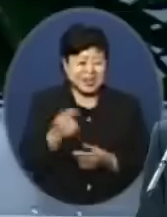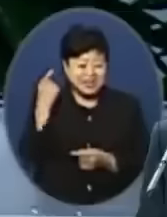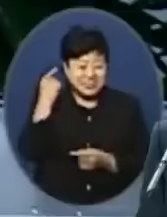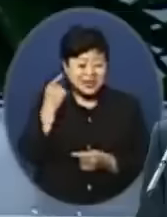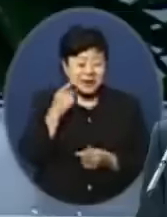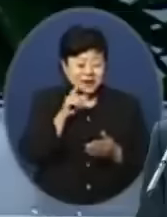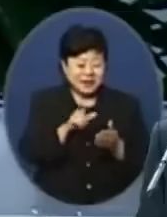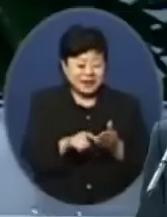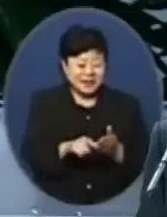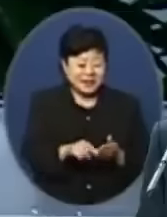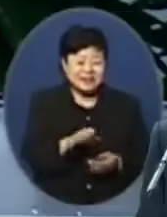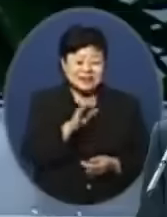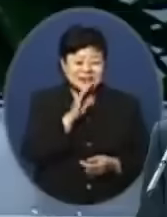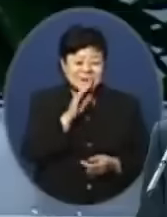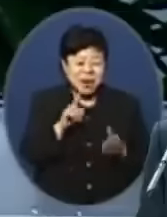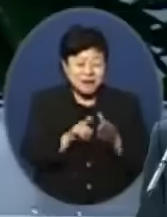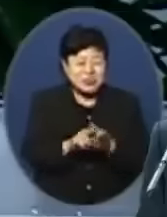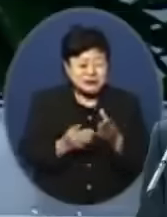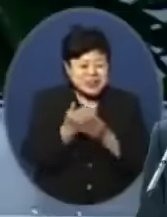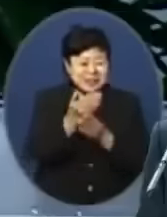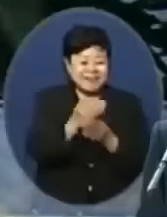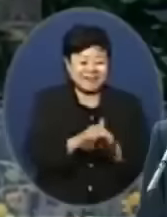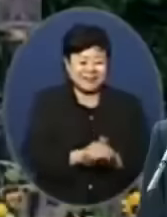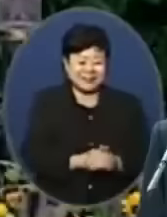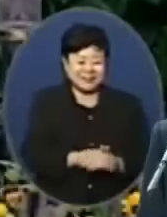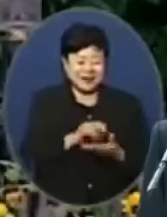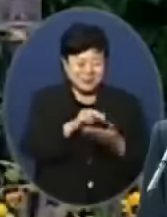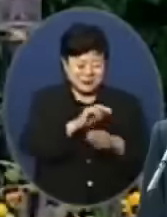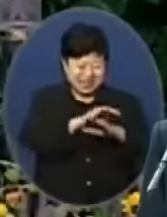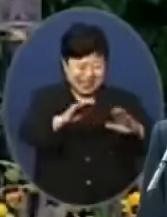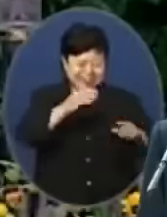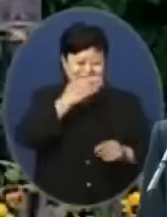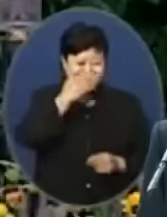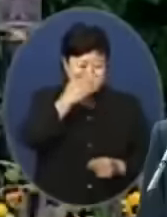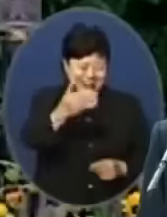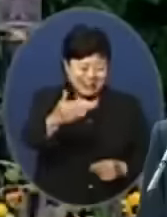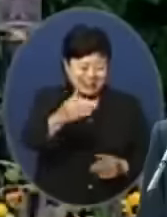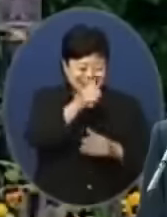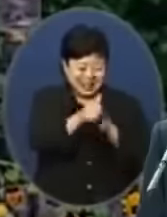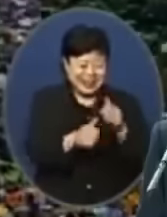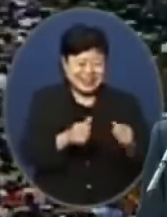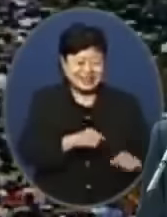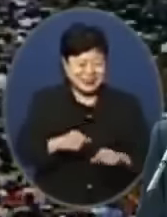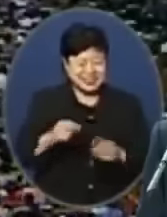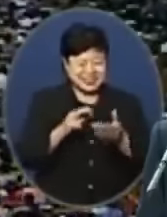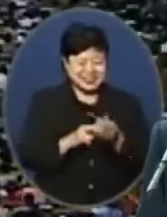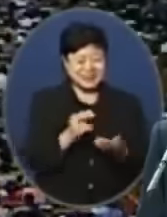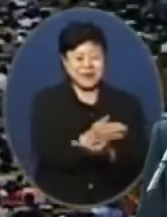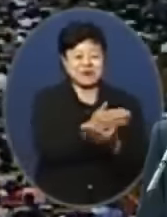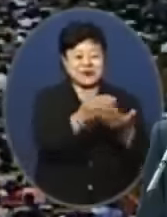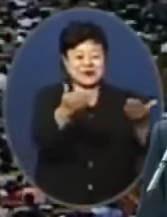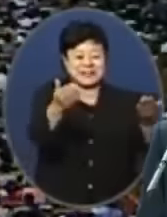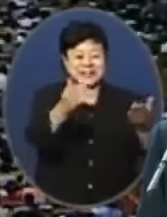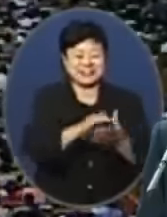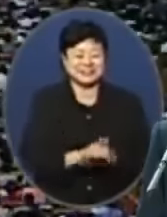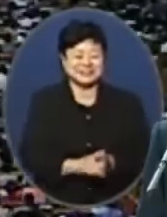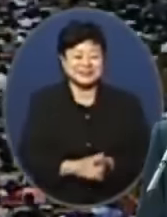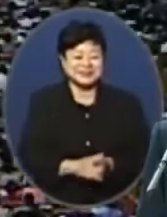들려오면 굉장한 믿음이 생겨서 문제가 해결되고 하나님의 역사가 일어나게 되는 것입니다.